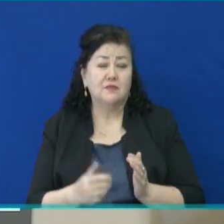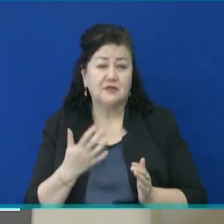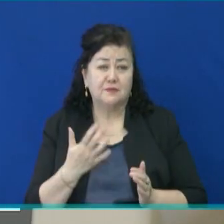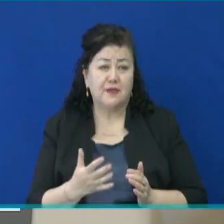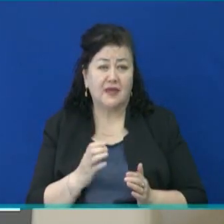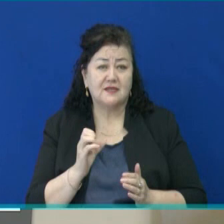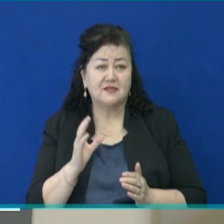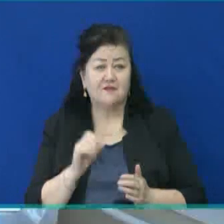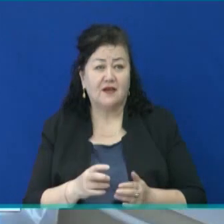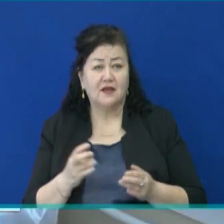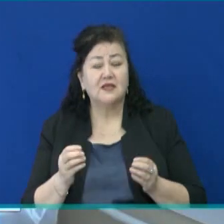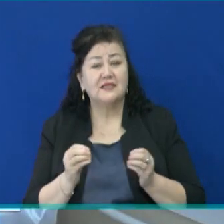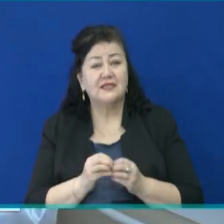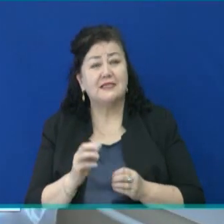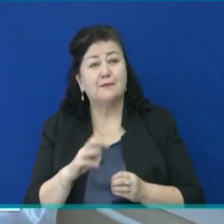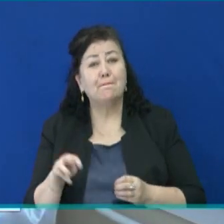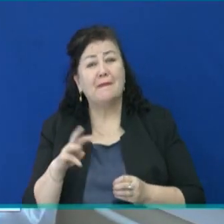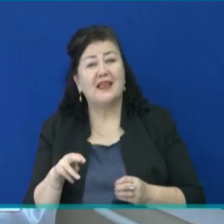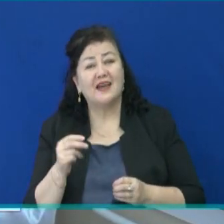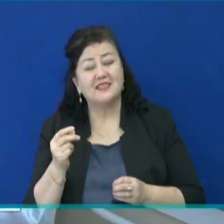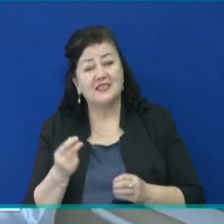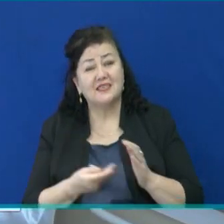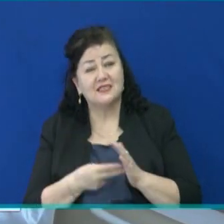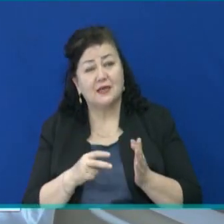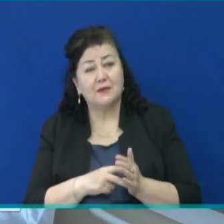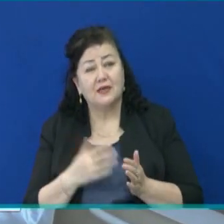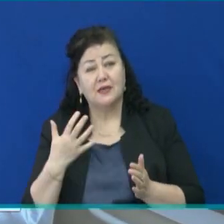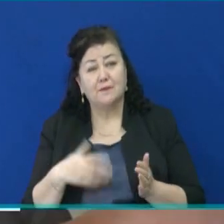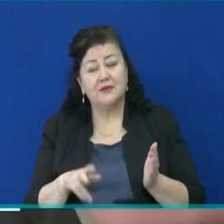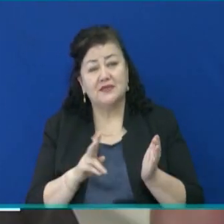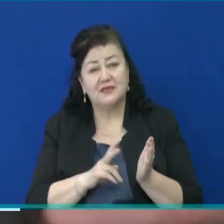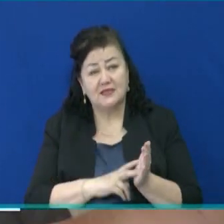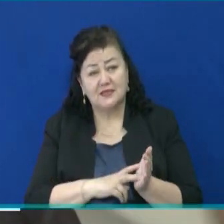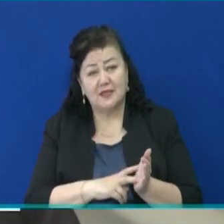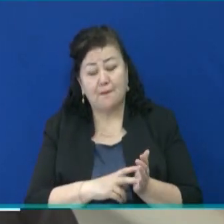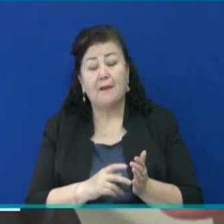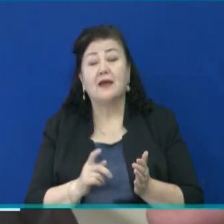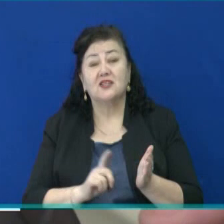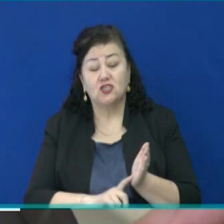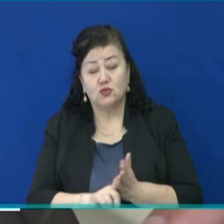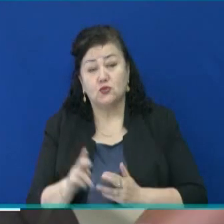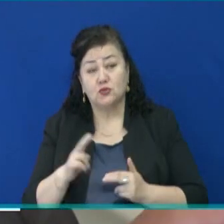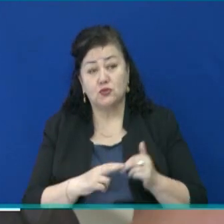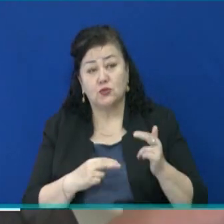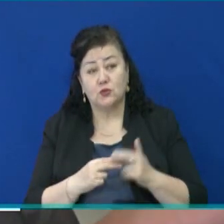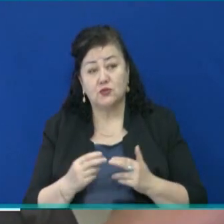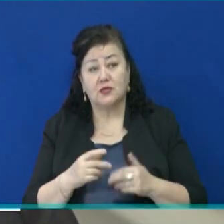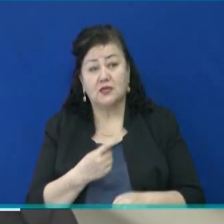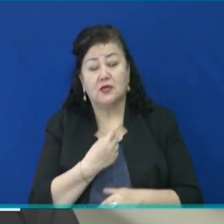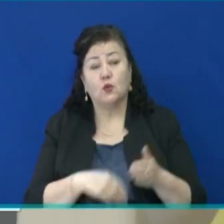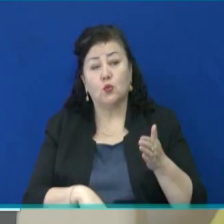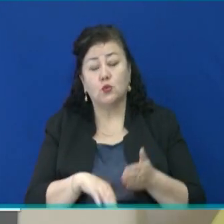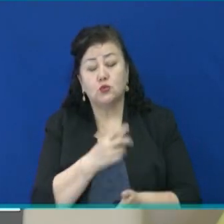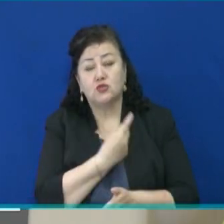Олардың құрылысына 10 миллиард теңгеден артық қаржы қарастырылмақ. Олардың 57-сінің құрылысы биылғы жылы басталады. Ол өңірдегі медициналық қызмет сапасын